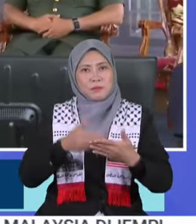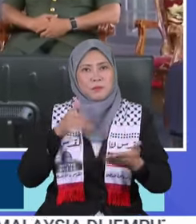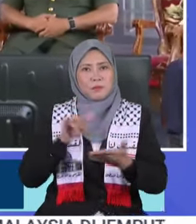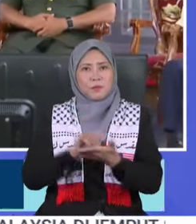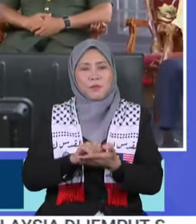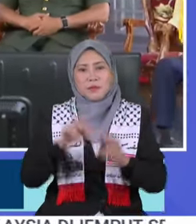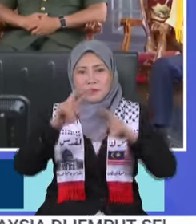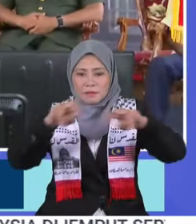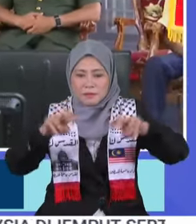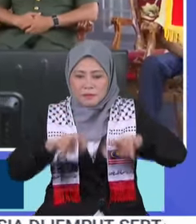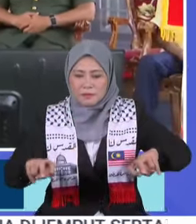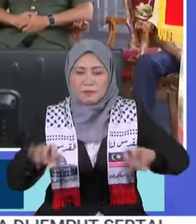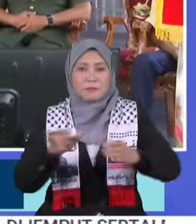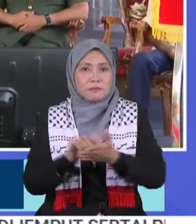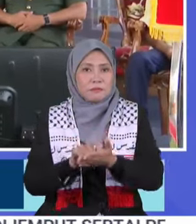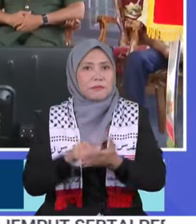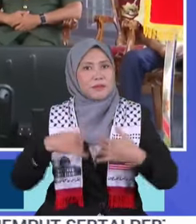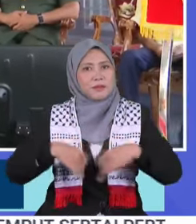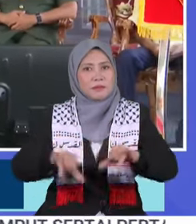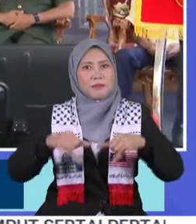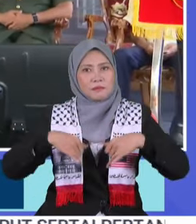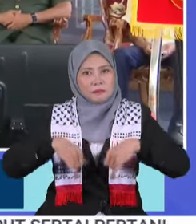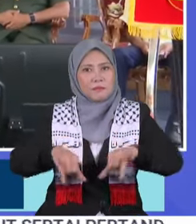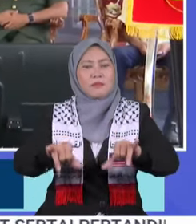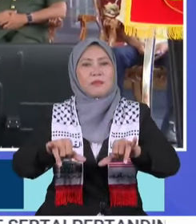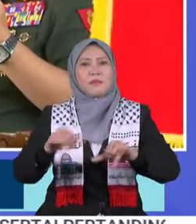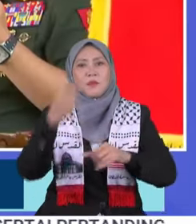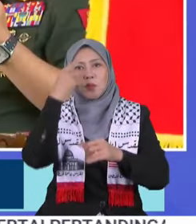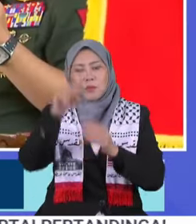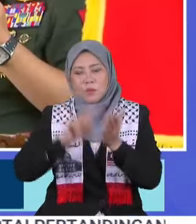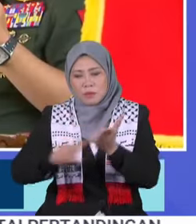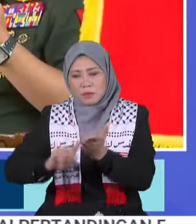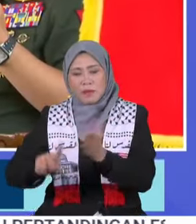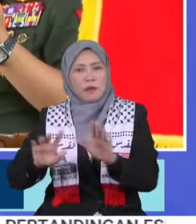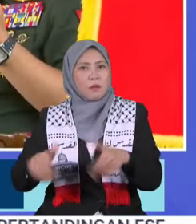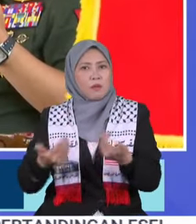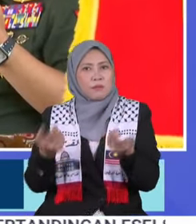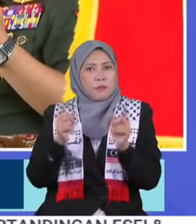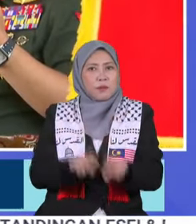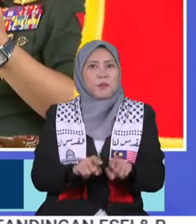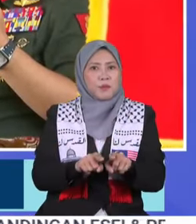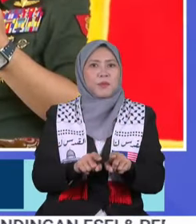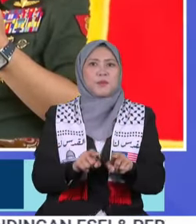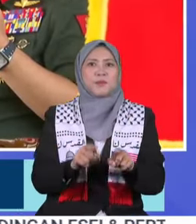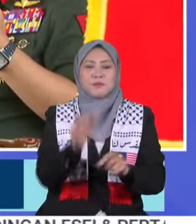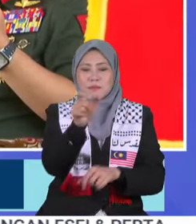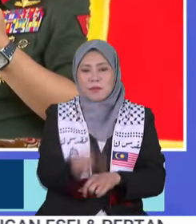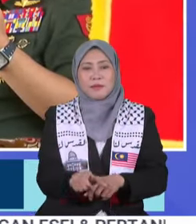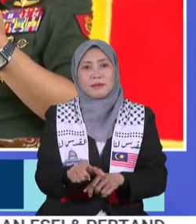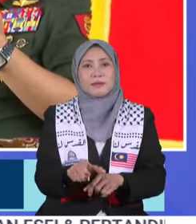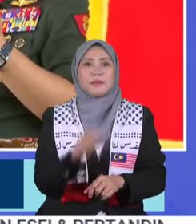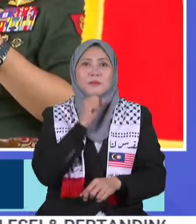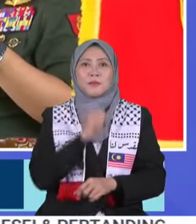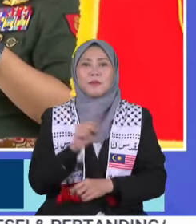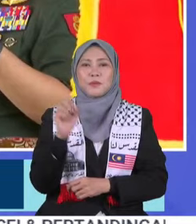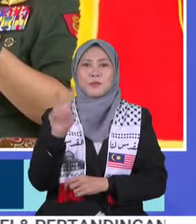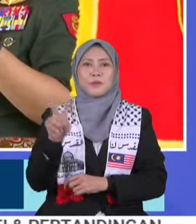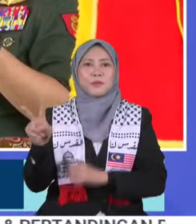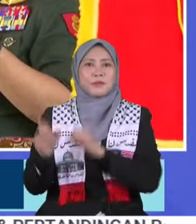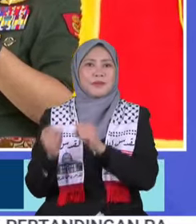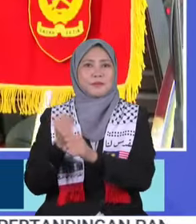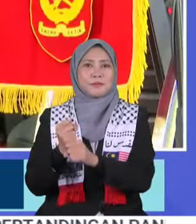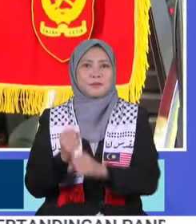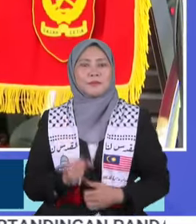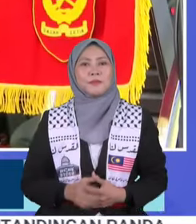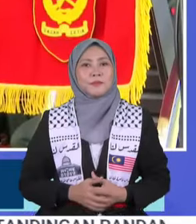ini. Siasatan lanjut bagaimanapun masih diteruskan bagi mengenal pasti punca kejadian yang berlaku terhadap mangsa berumur 22